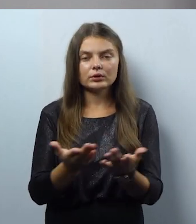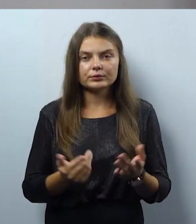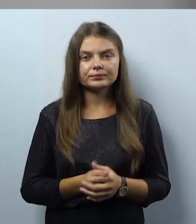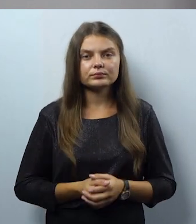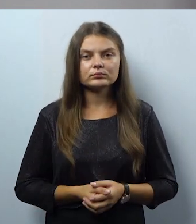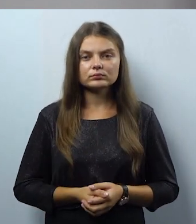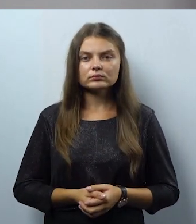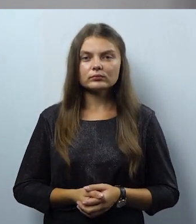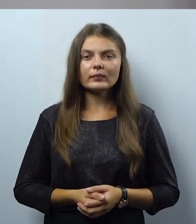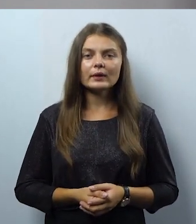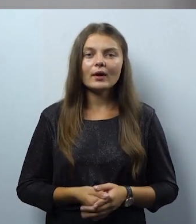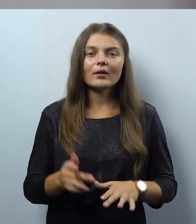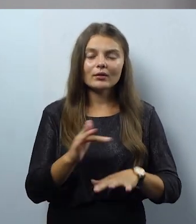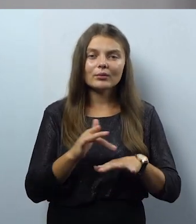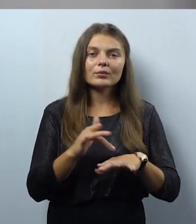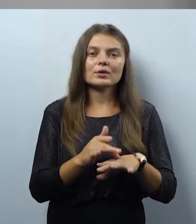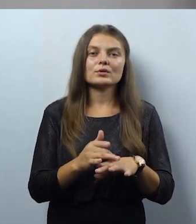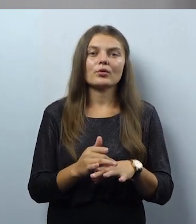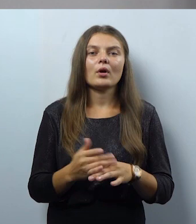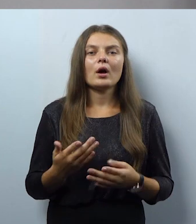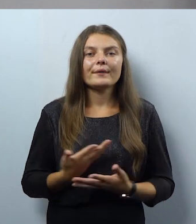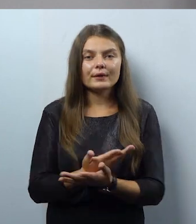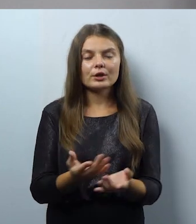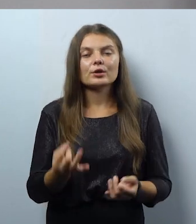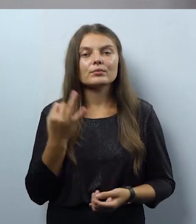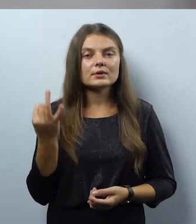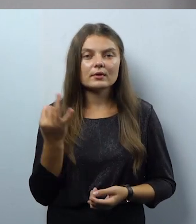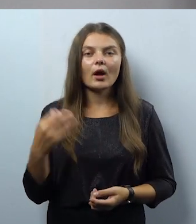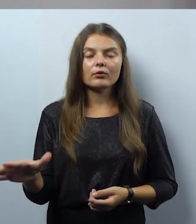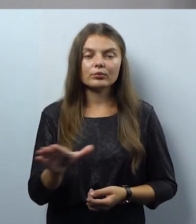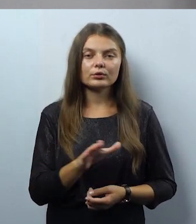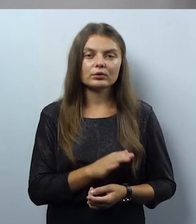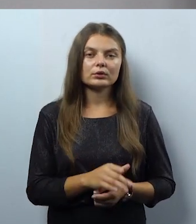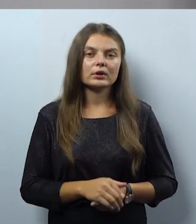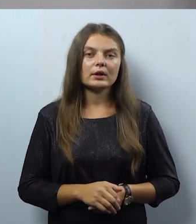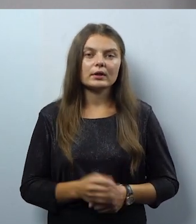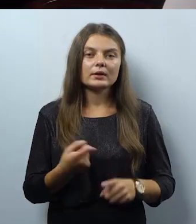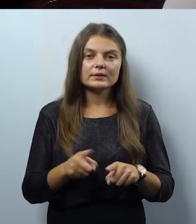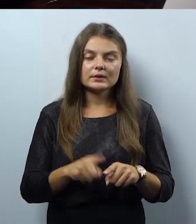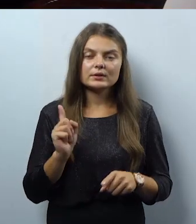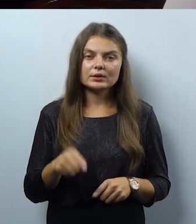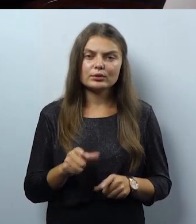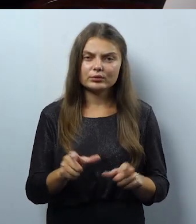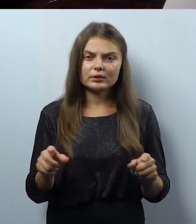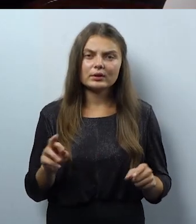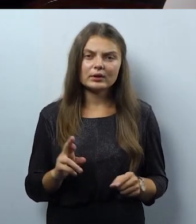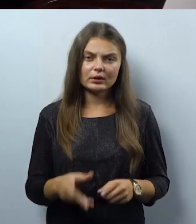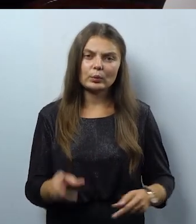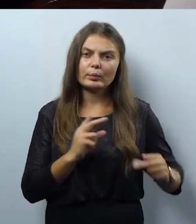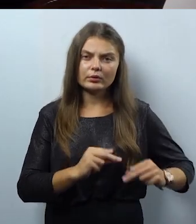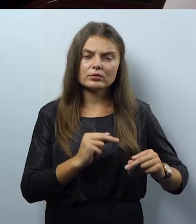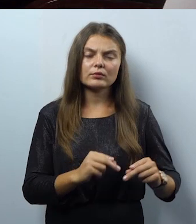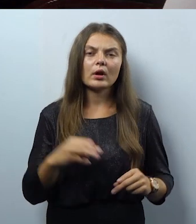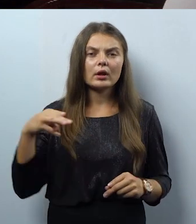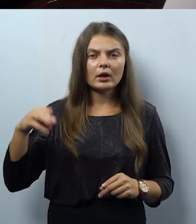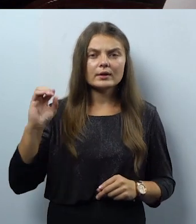не стояла осторонь. Це було видно по соцмережах. Але в основному це ті люди, які не працювали на Буштинській ТЕС. Так,